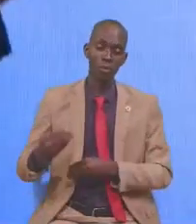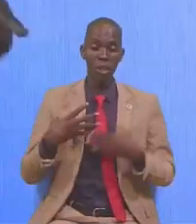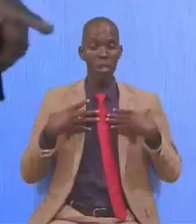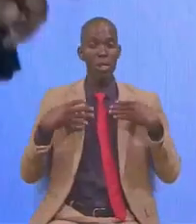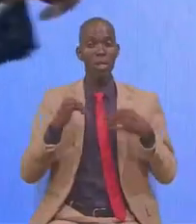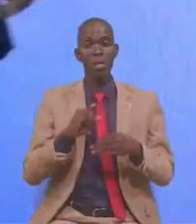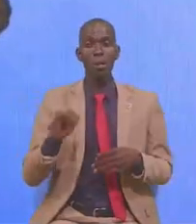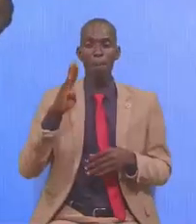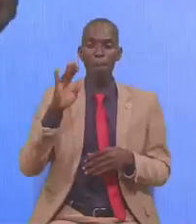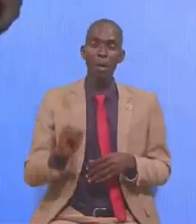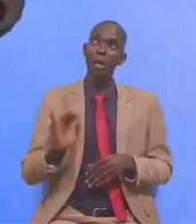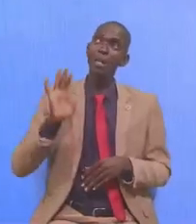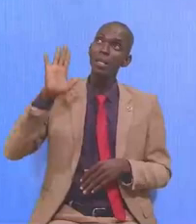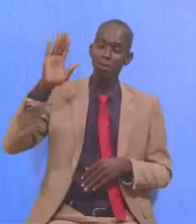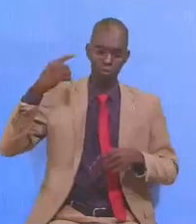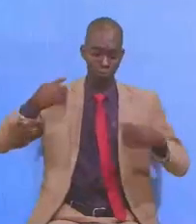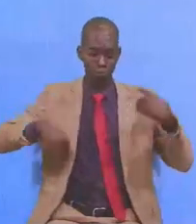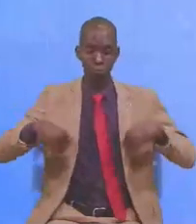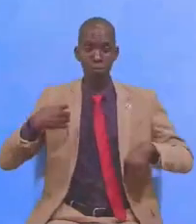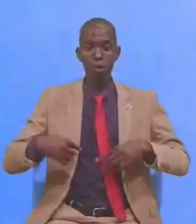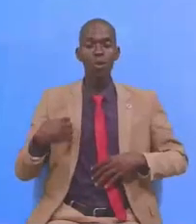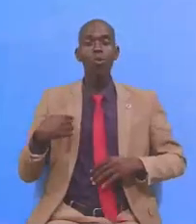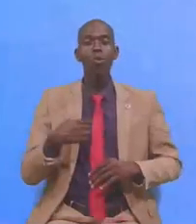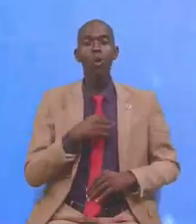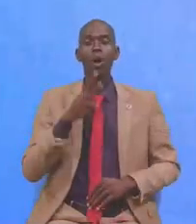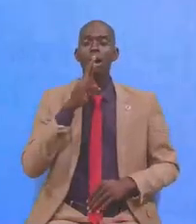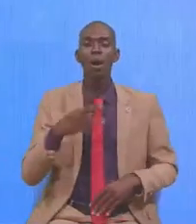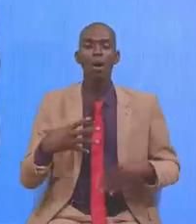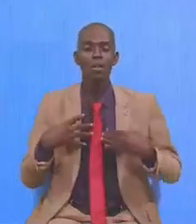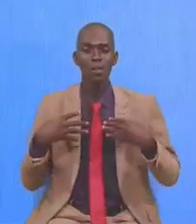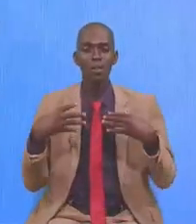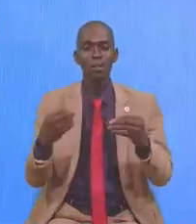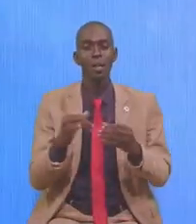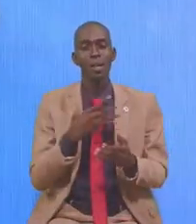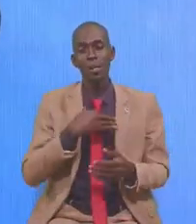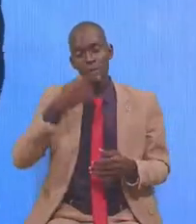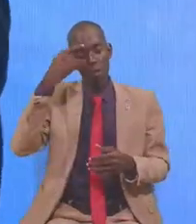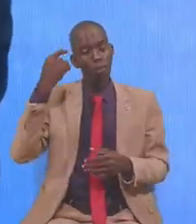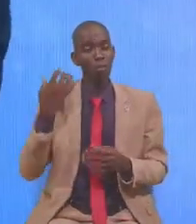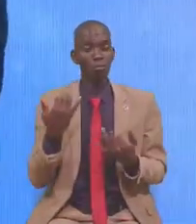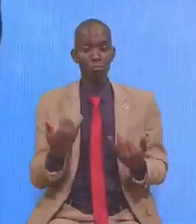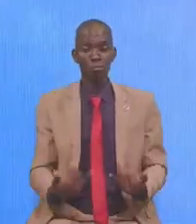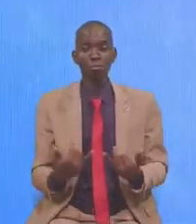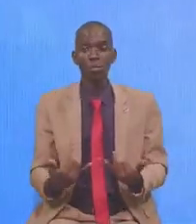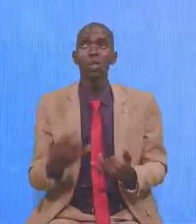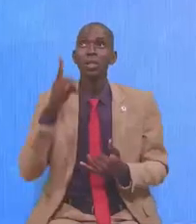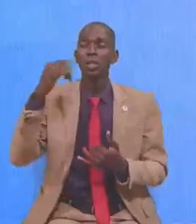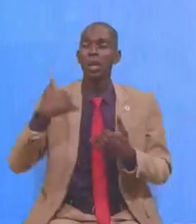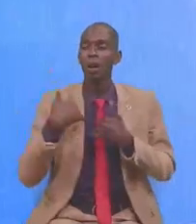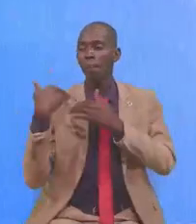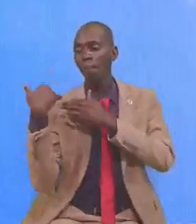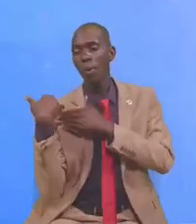la guérison, c'est par ses meurtrissures que nous sommes guéris. Et parce que déjà, il a déjà porté